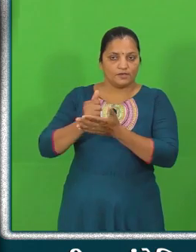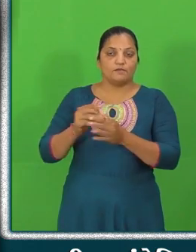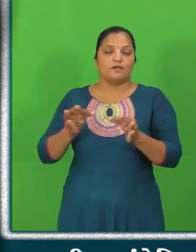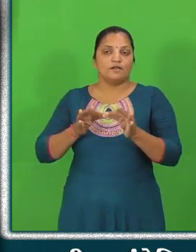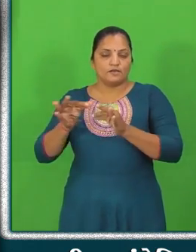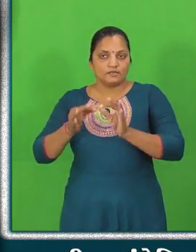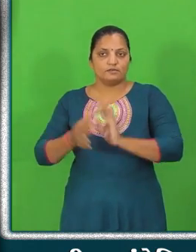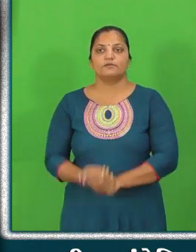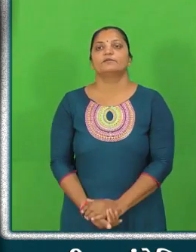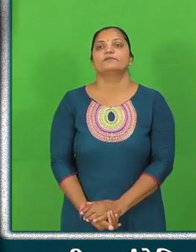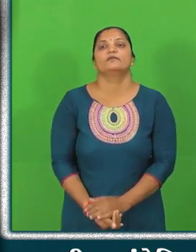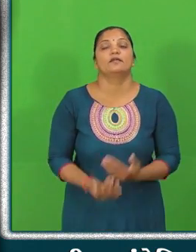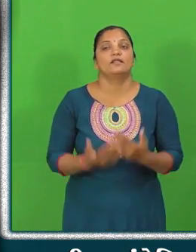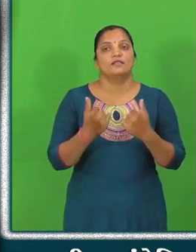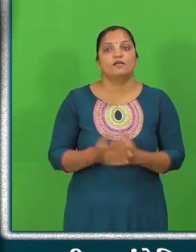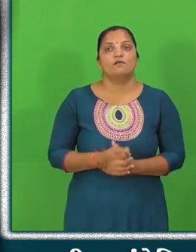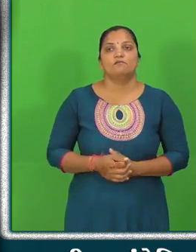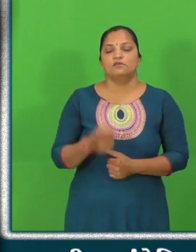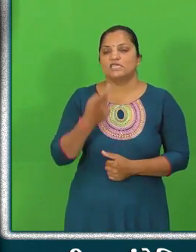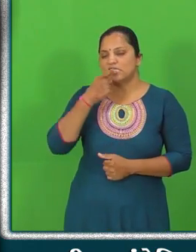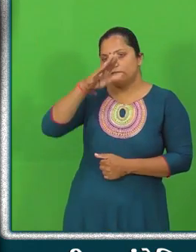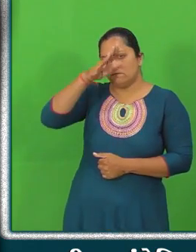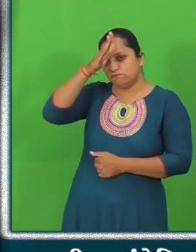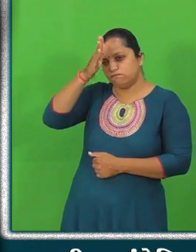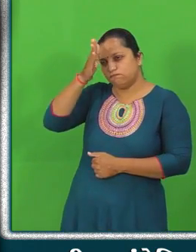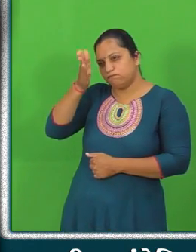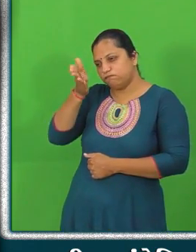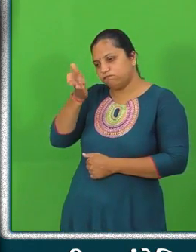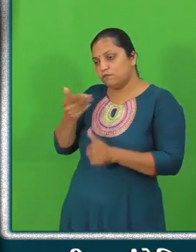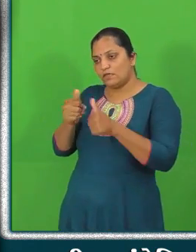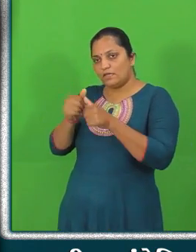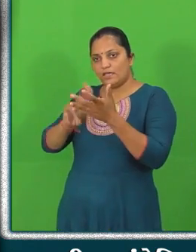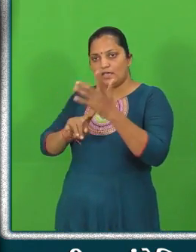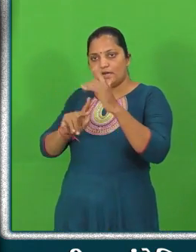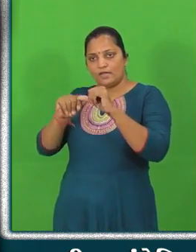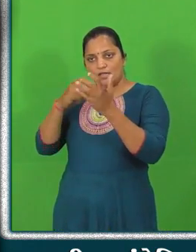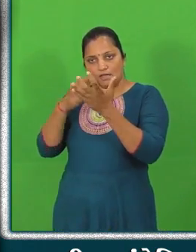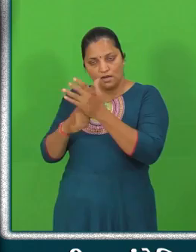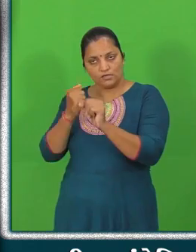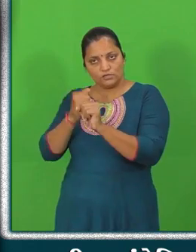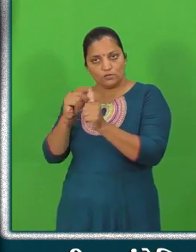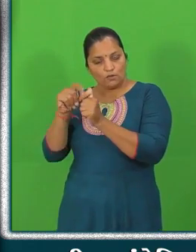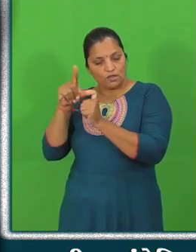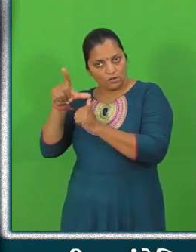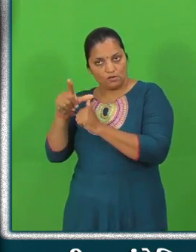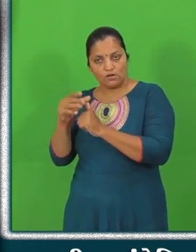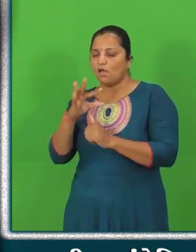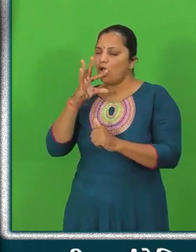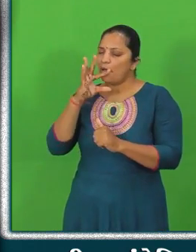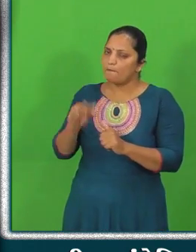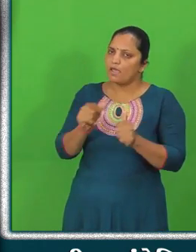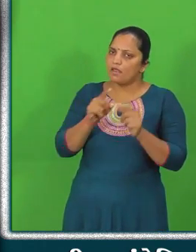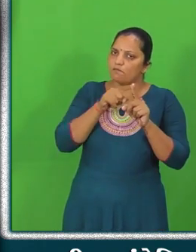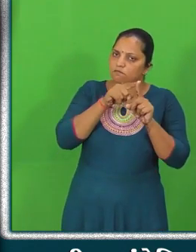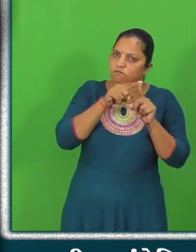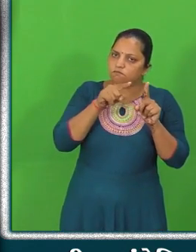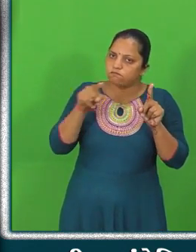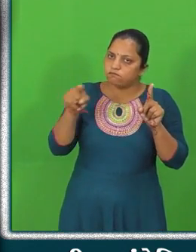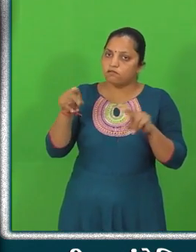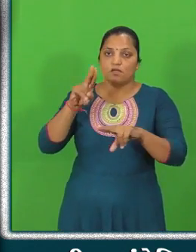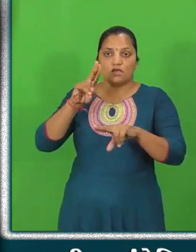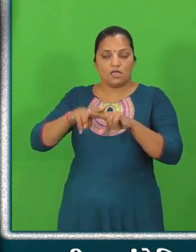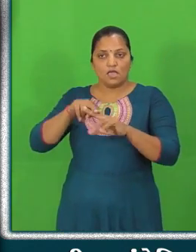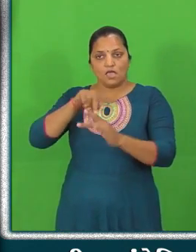पड़शे। तो मित्रों अहीं आ आपणो अंतर्गोळ अरीसो छे, आ अंतर्गोळ अरीसानी आ मुख्य अक्ष छे, आ